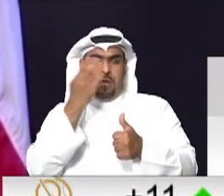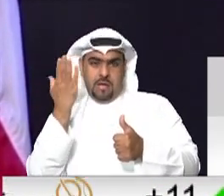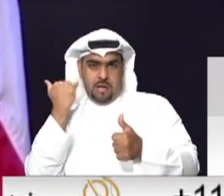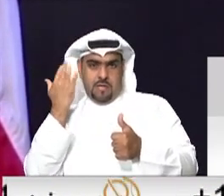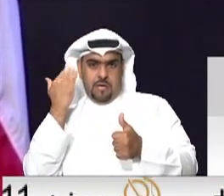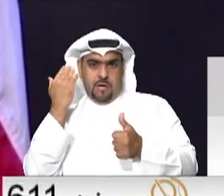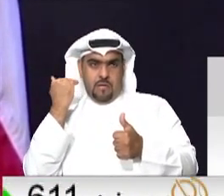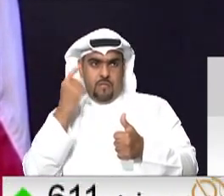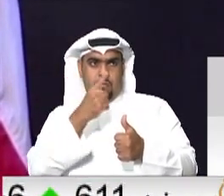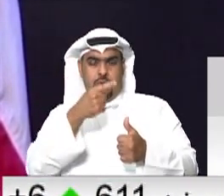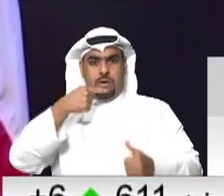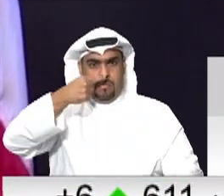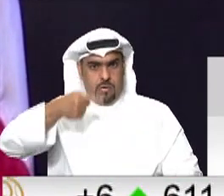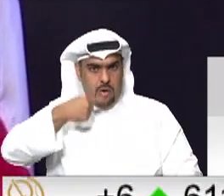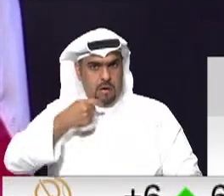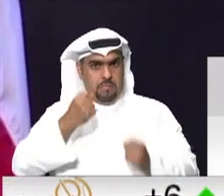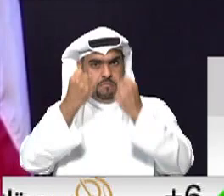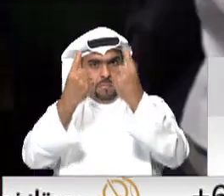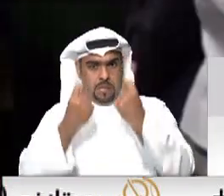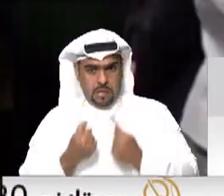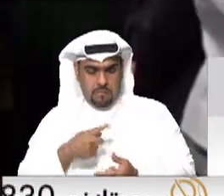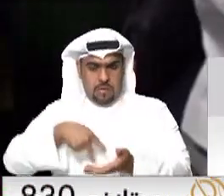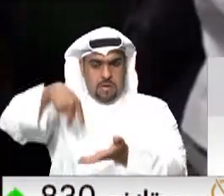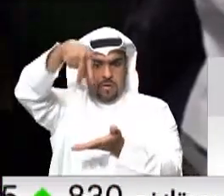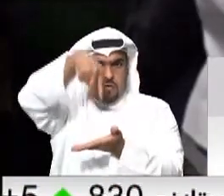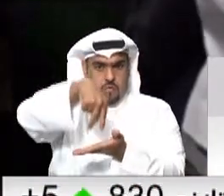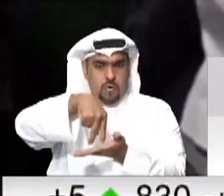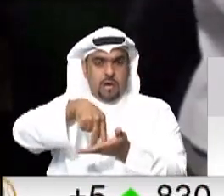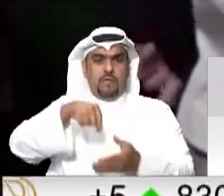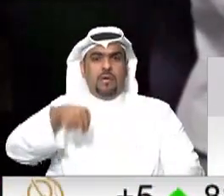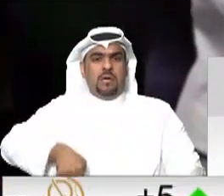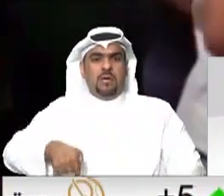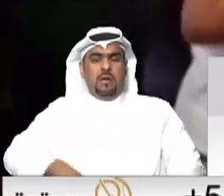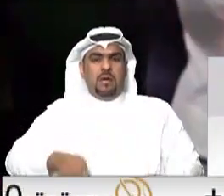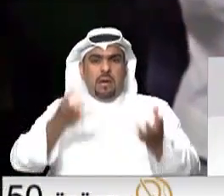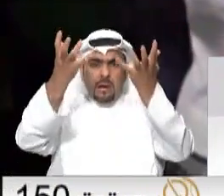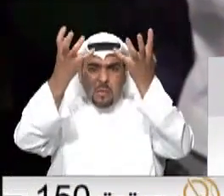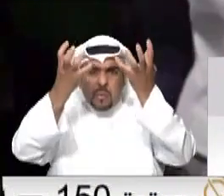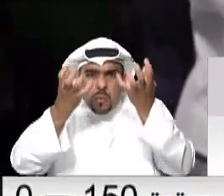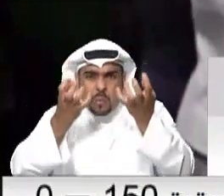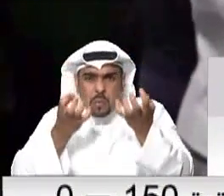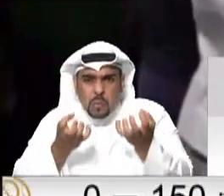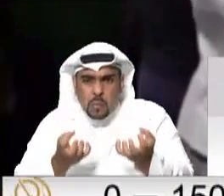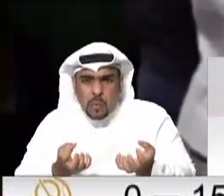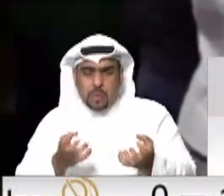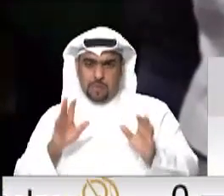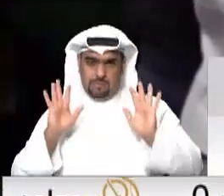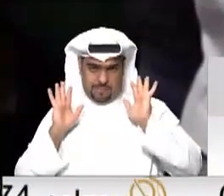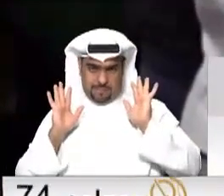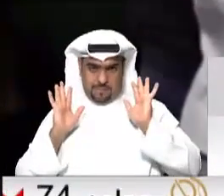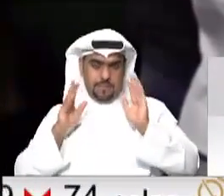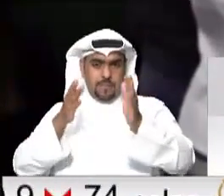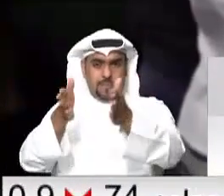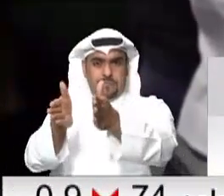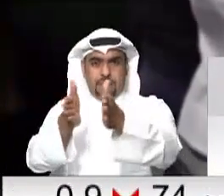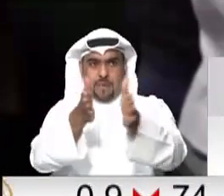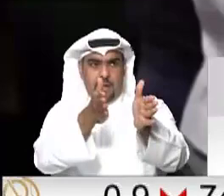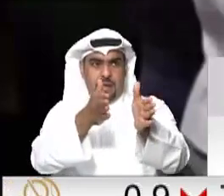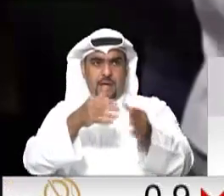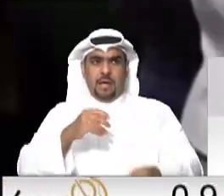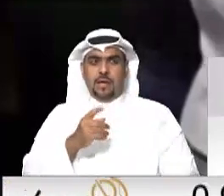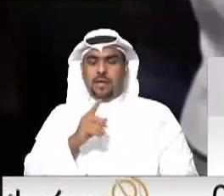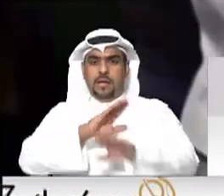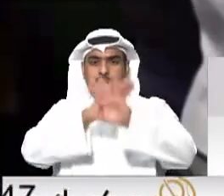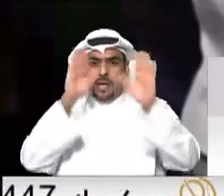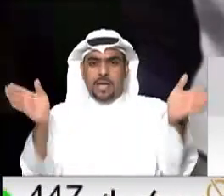وتاخر في الاعلان عن ترشحه ويعول الان دي ساندس في مواجهه مع ترامب على صندوق انتخابي قدره 100 وعشره